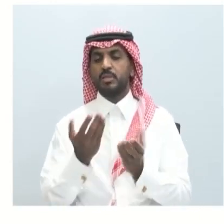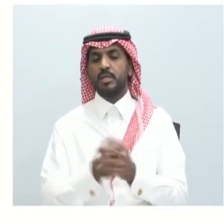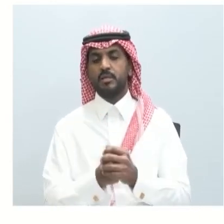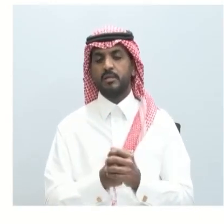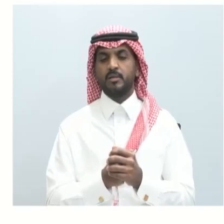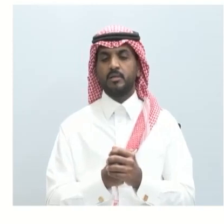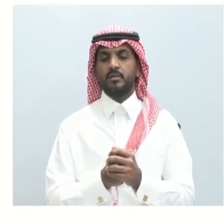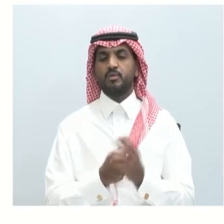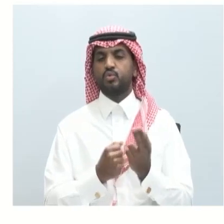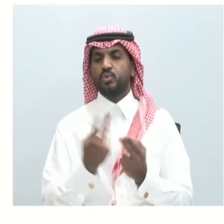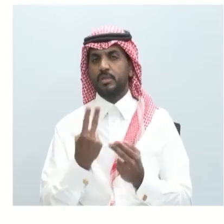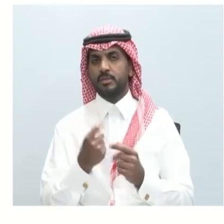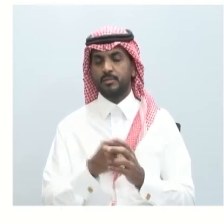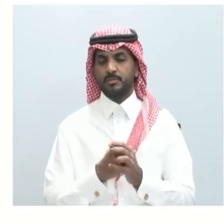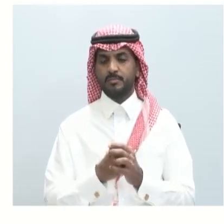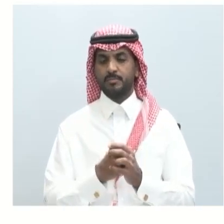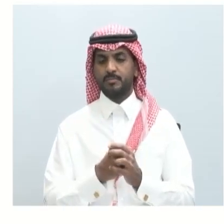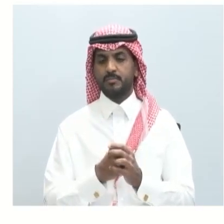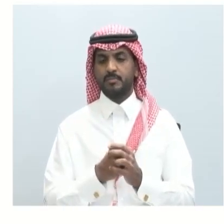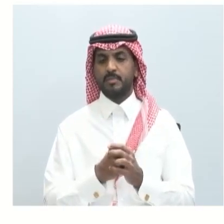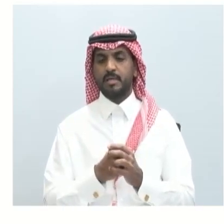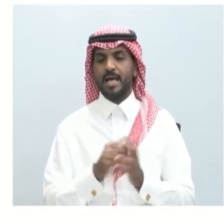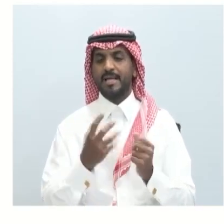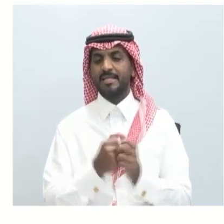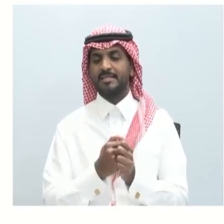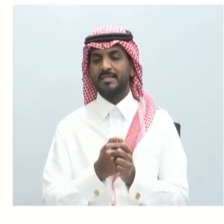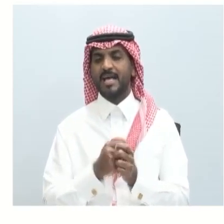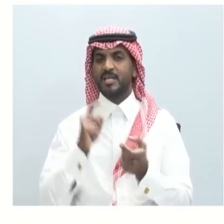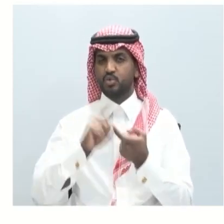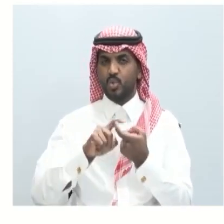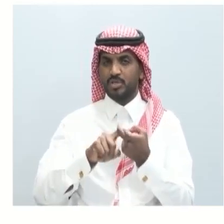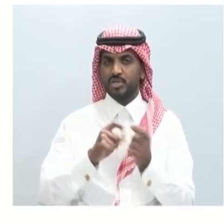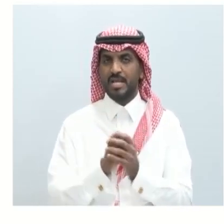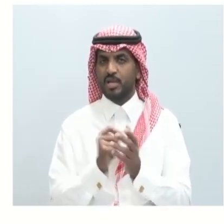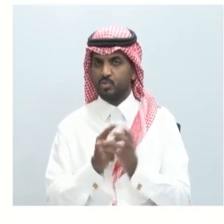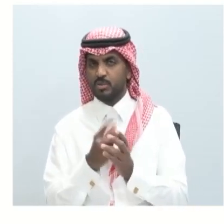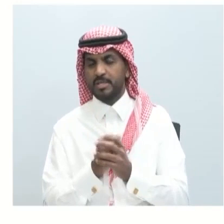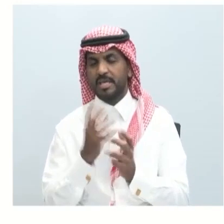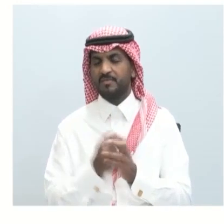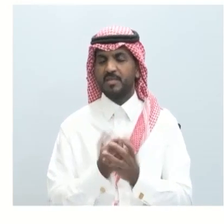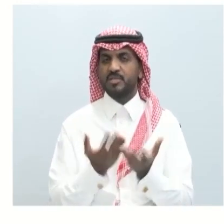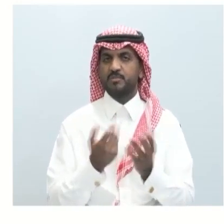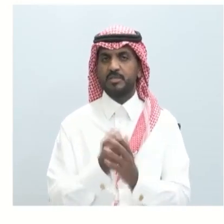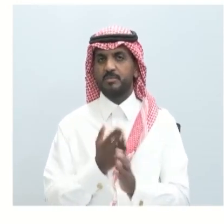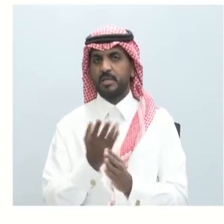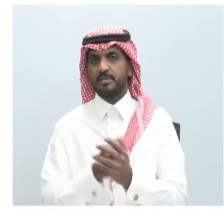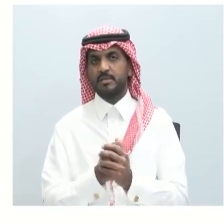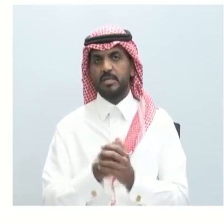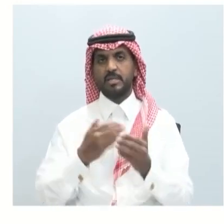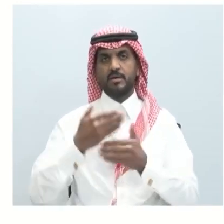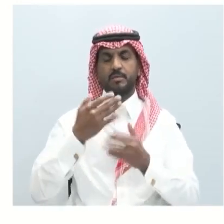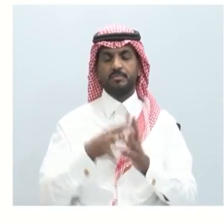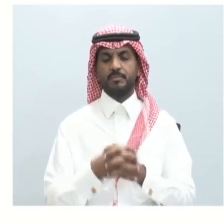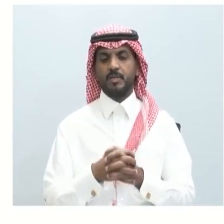المعادله 2 ان وان هي رمز لعدد ازواج الكروموسومات اذا كيف نحسب احتمالات هذه التراكيب